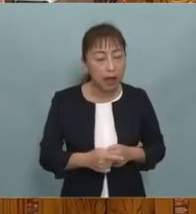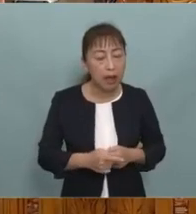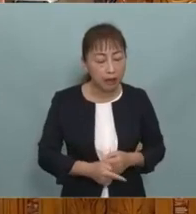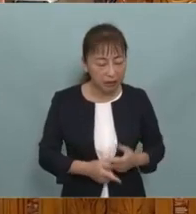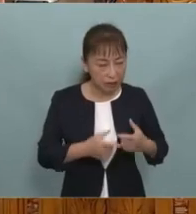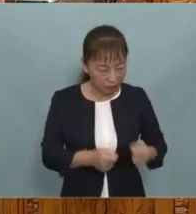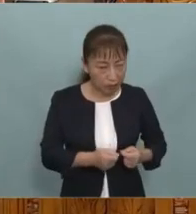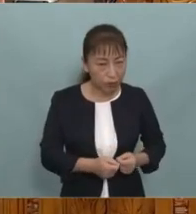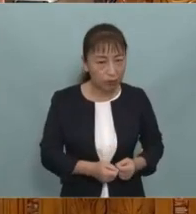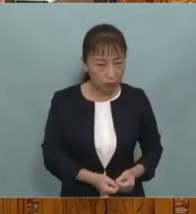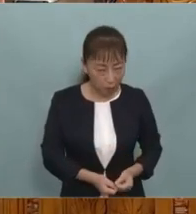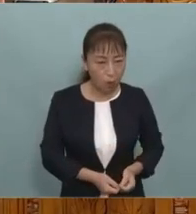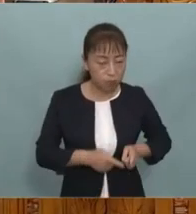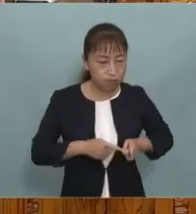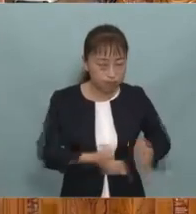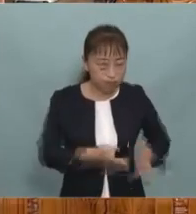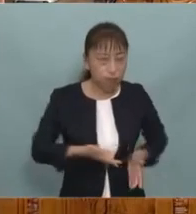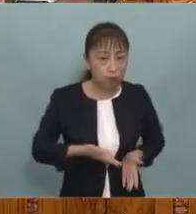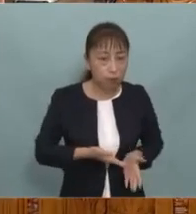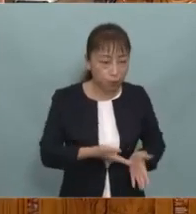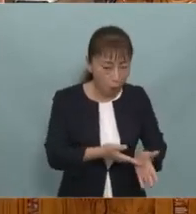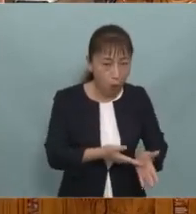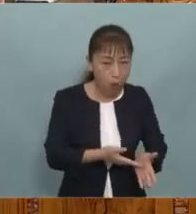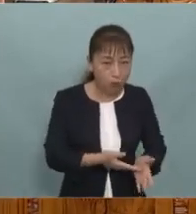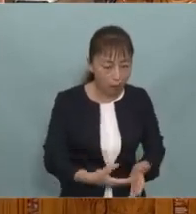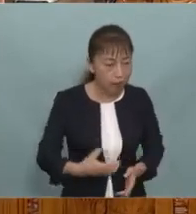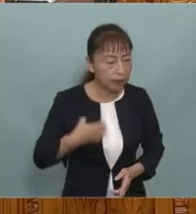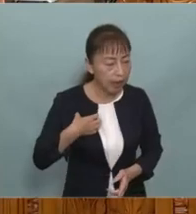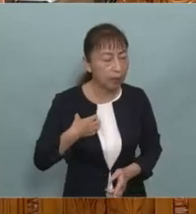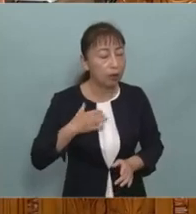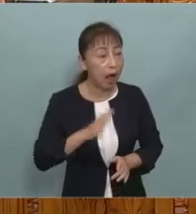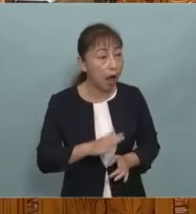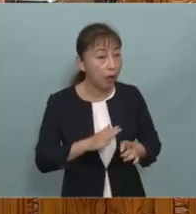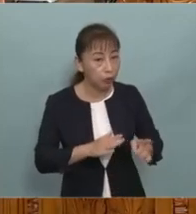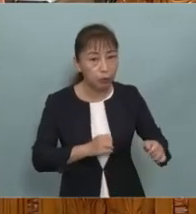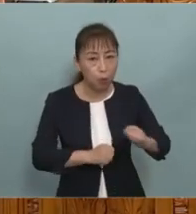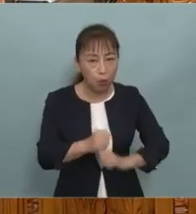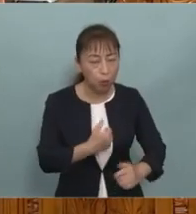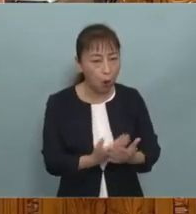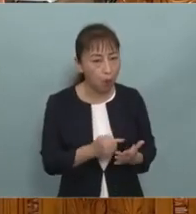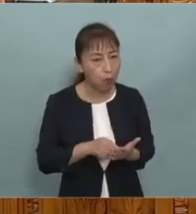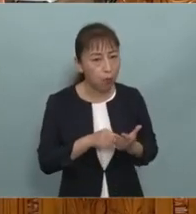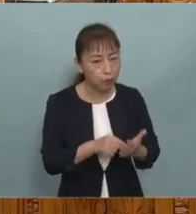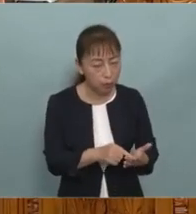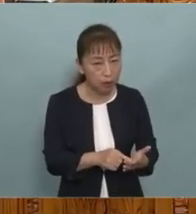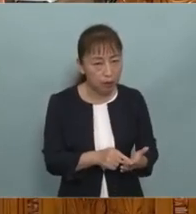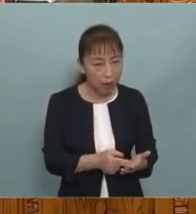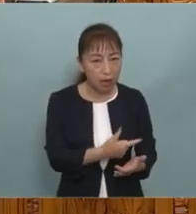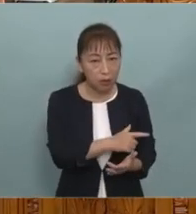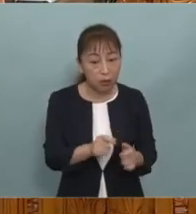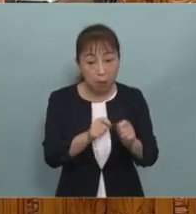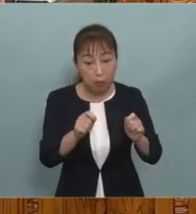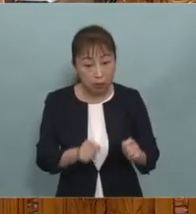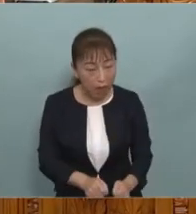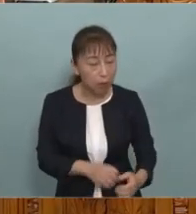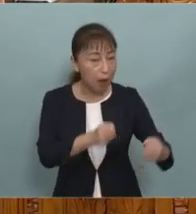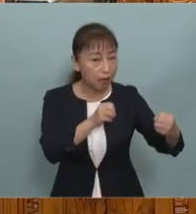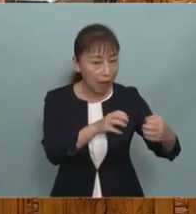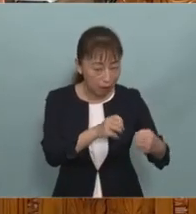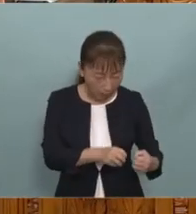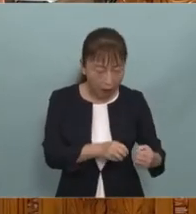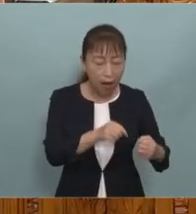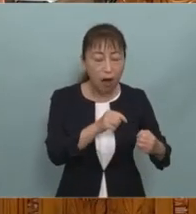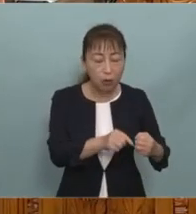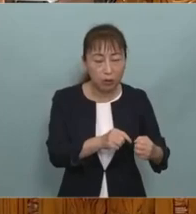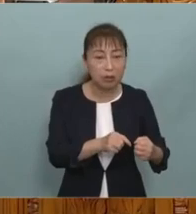し責任ある行動を強く求めつつ所見案を含め対話を行い共通の所化代については